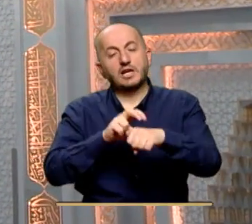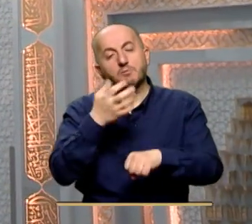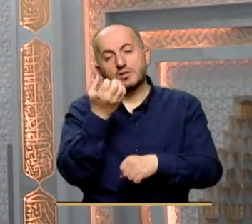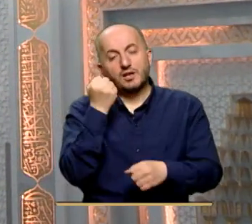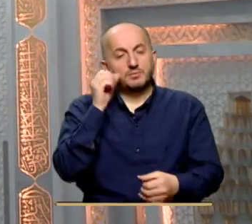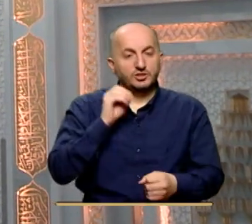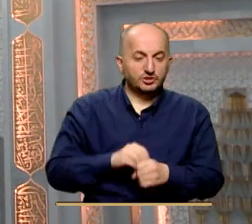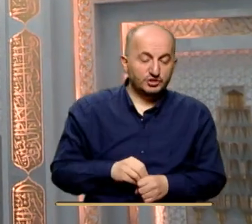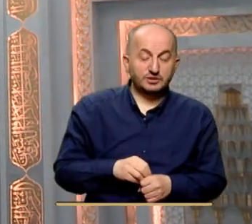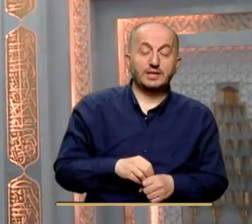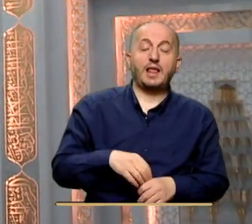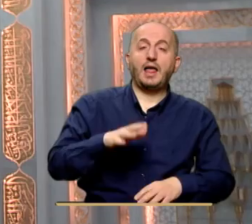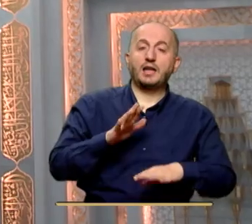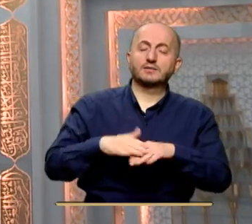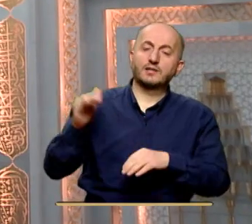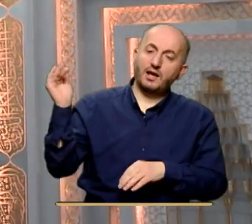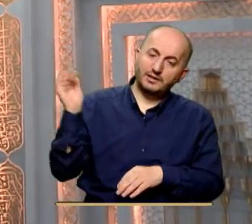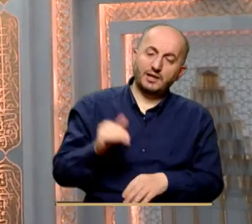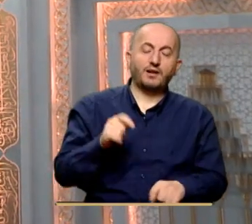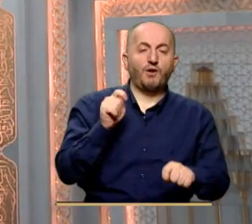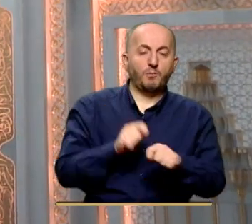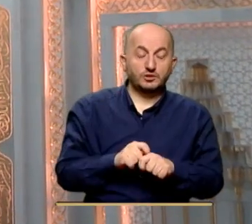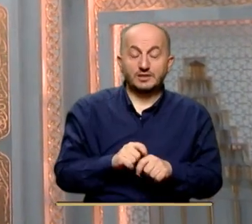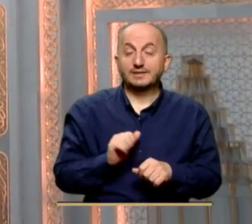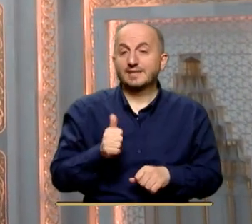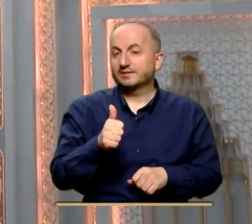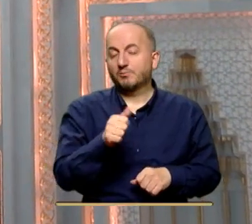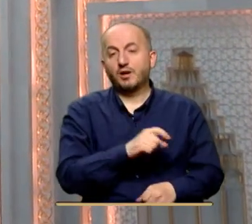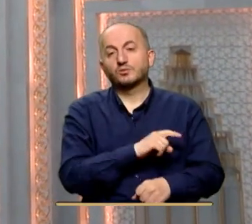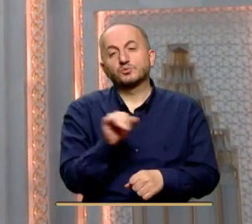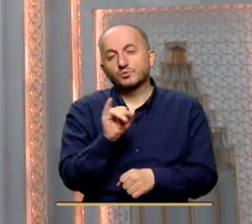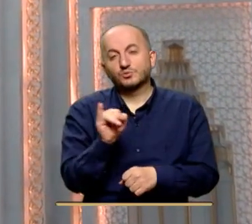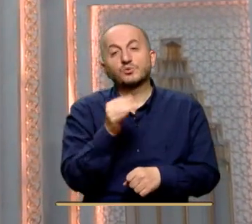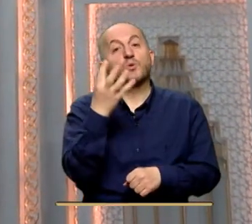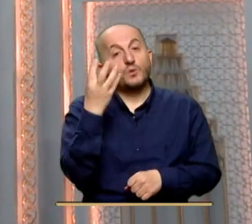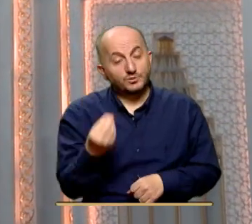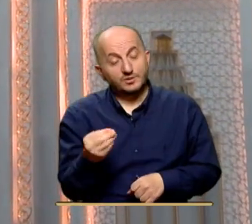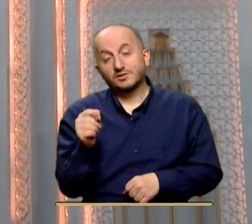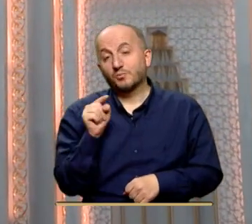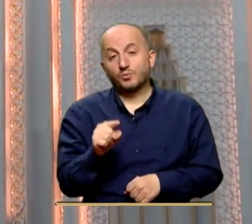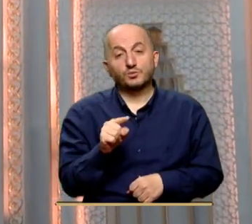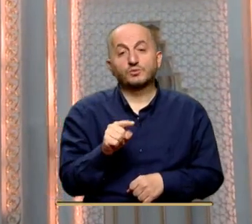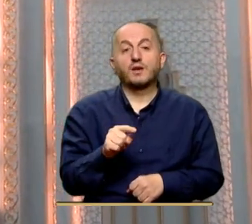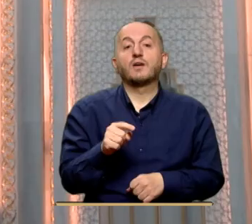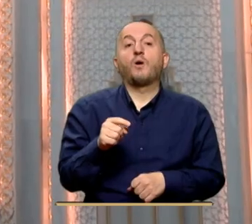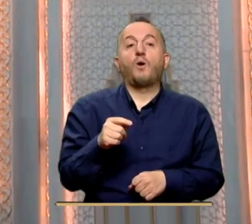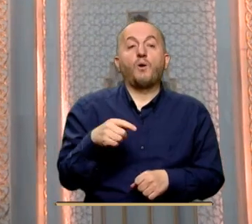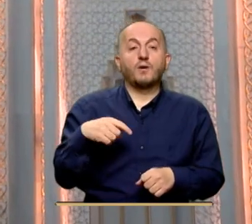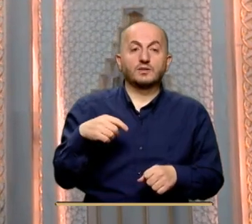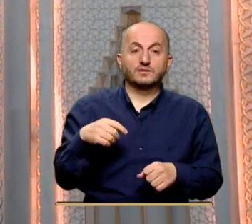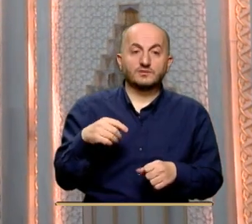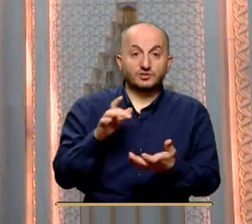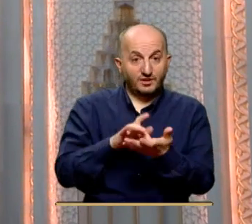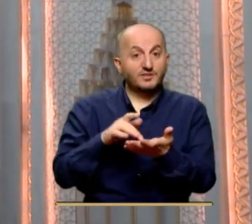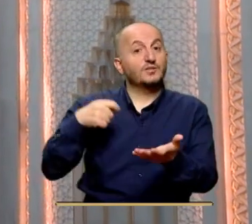için elinden geleni yapacak. Ne zaman güçsüz olursanız bunun bedelini ödeyeceksiniz